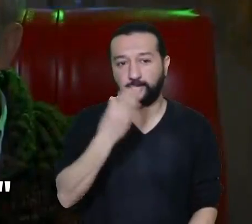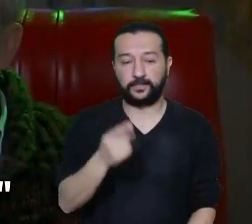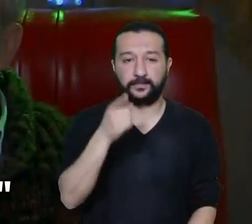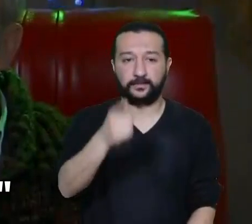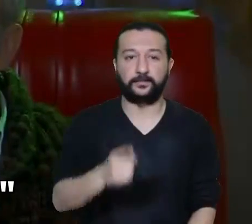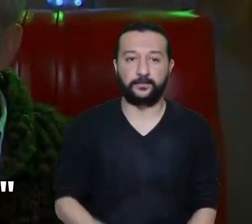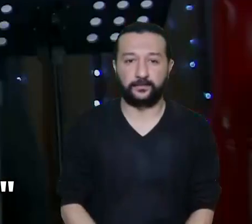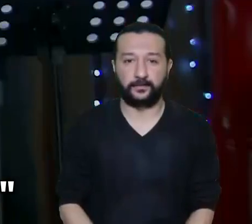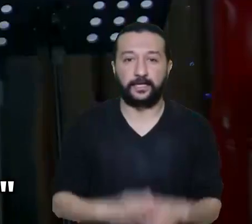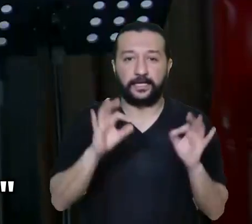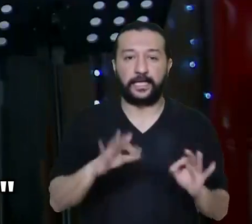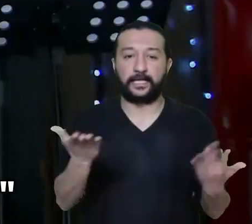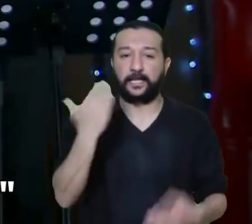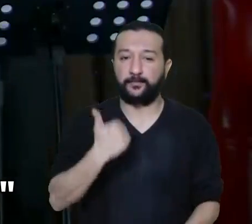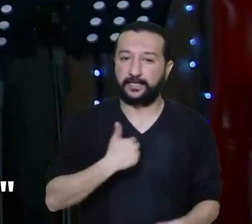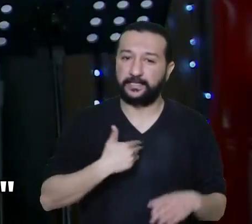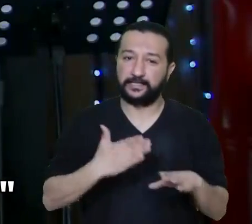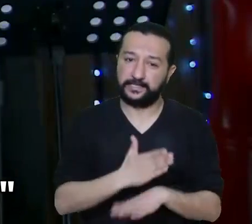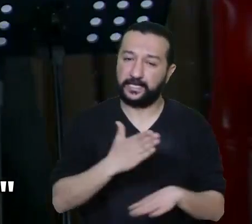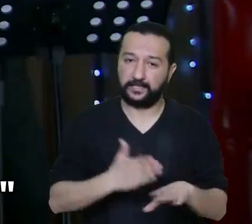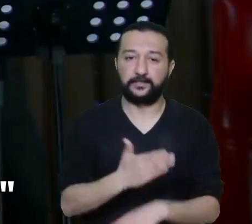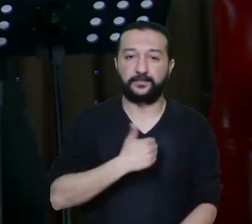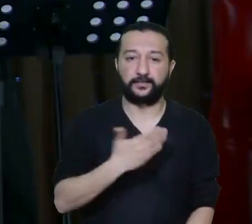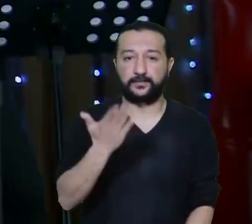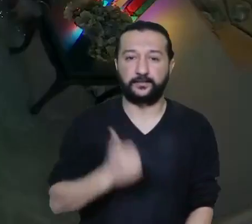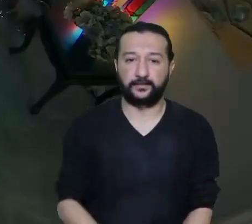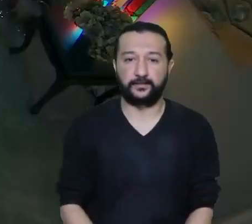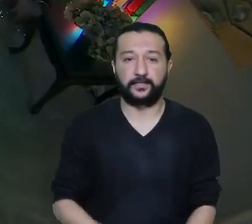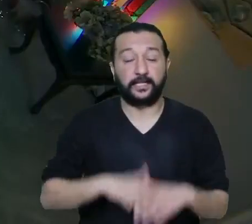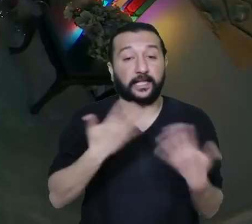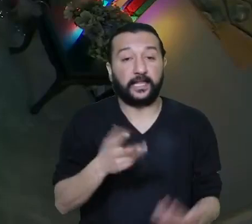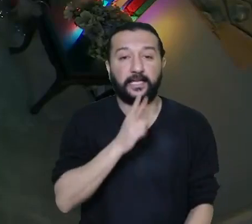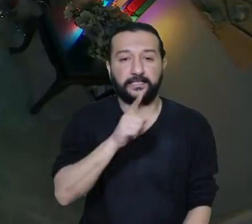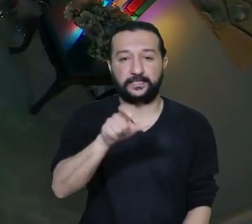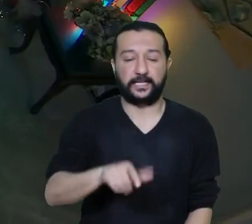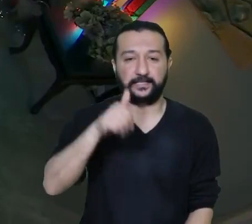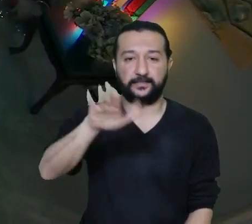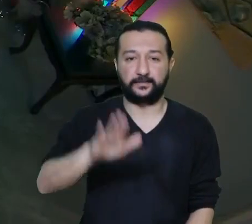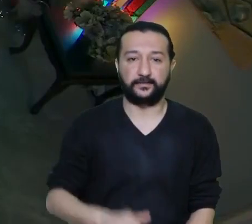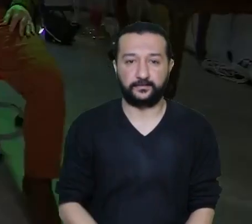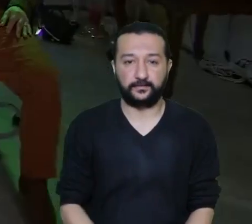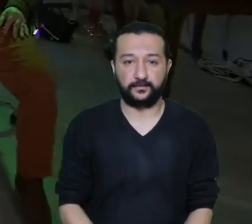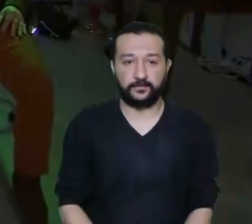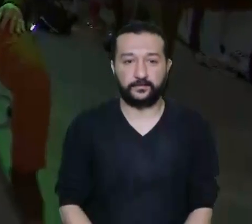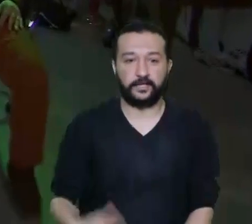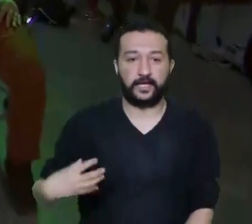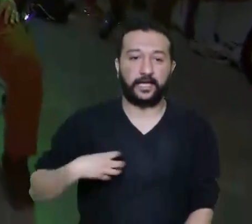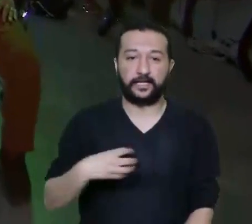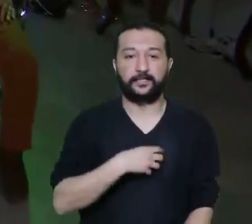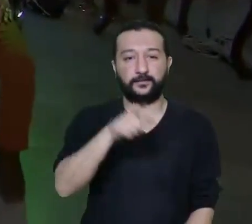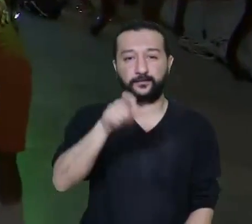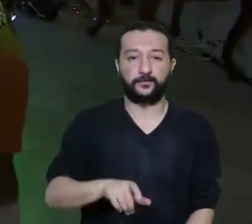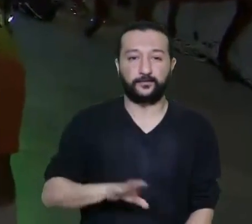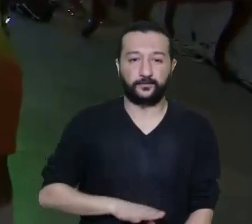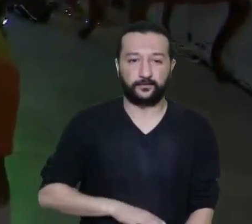daha güzelsin. Ya gel bana. El kol sallayışları, kendini sergilemesi, kıvrak hareketleriyle tam bir çakma Tarkan